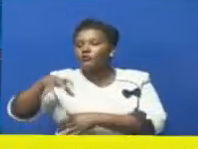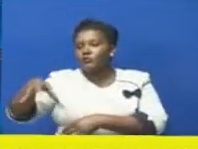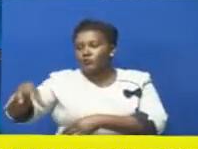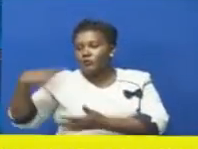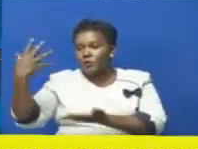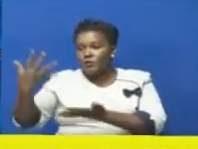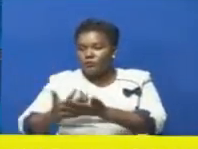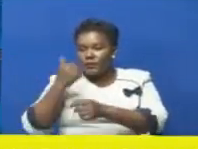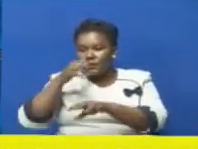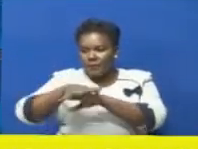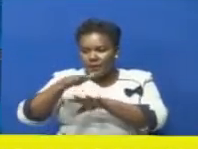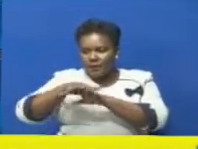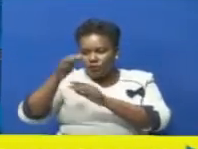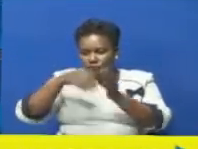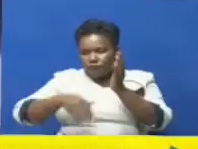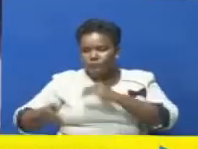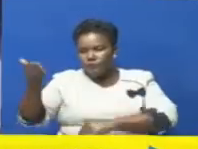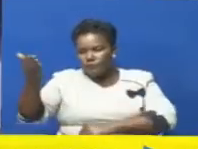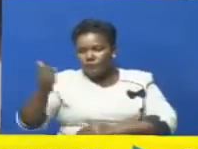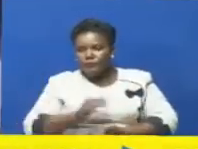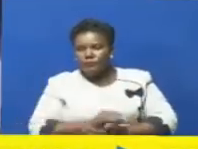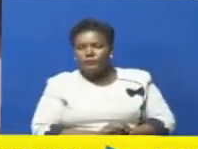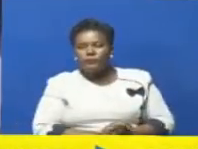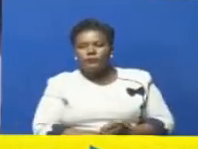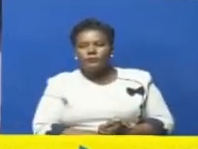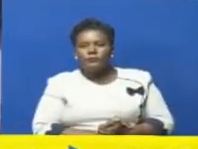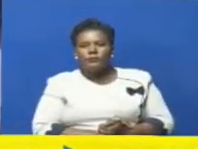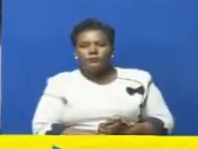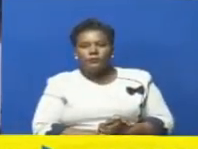ya Festus Kagunamo.